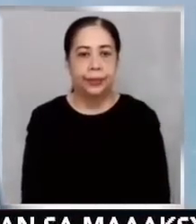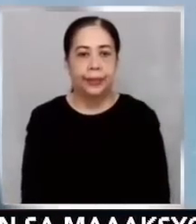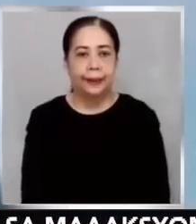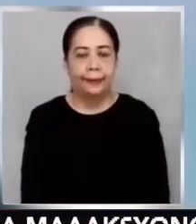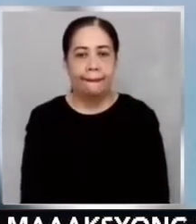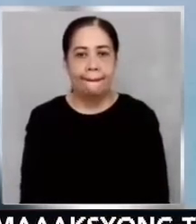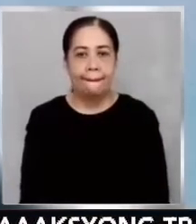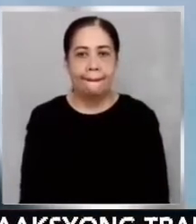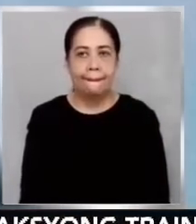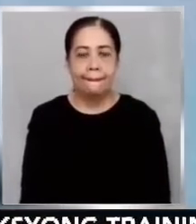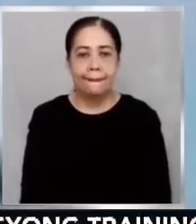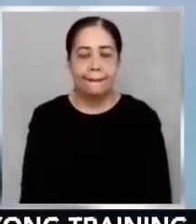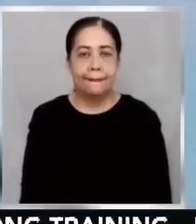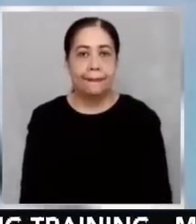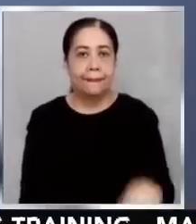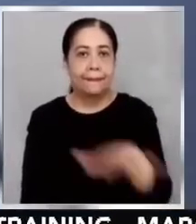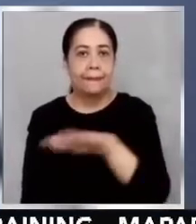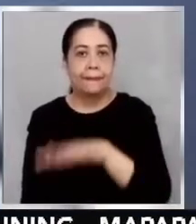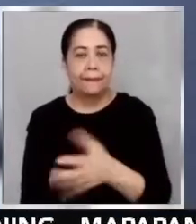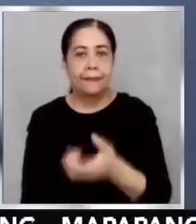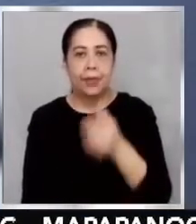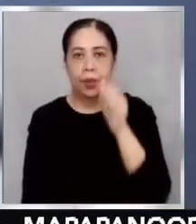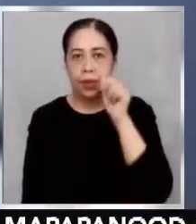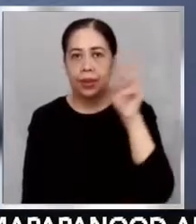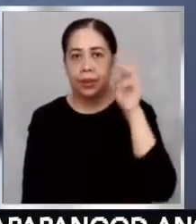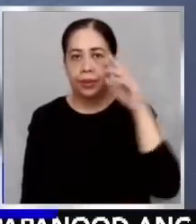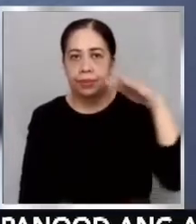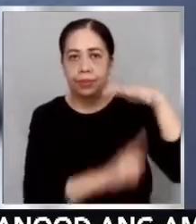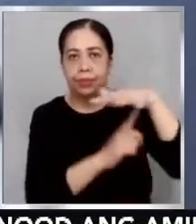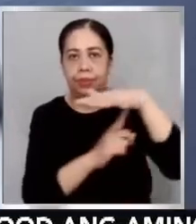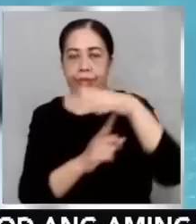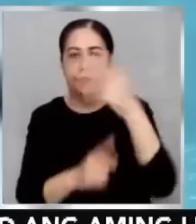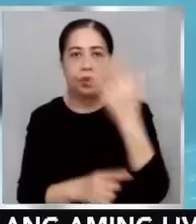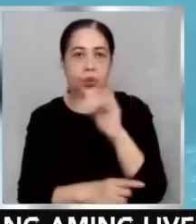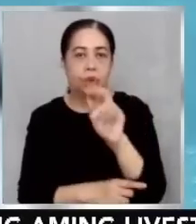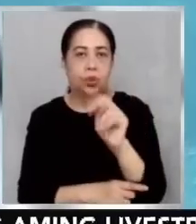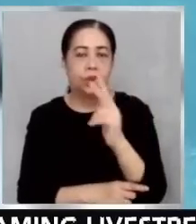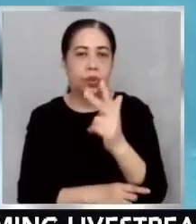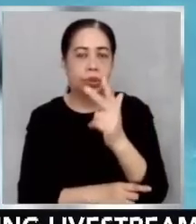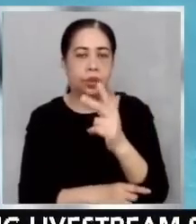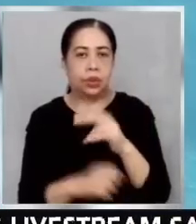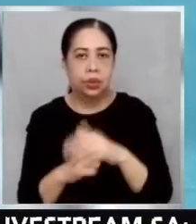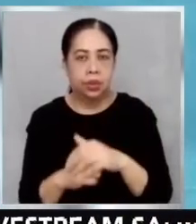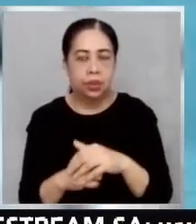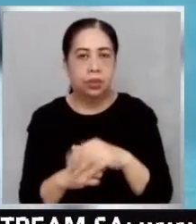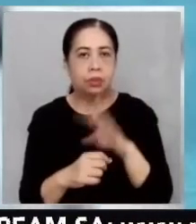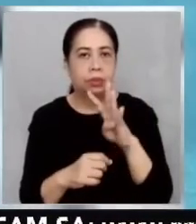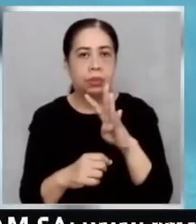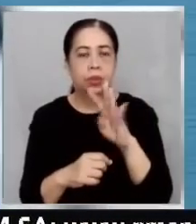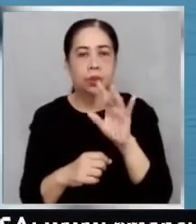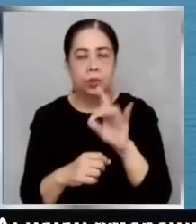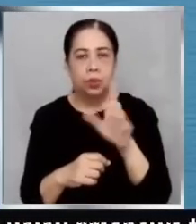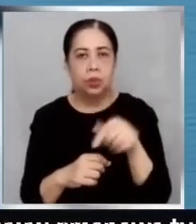Sa Maritime Domain Awareness Flight sa West Philippine Sea noong June 30, 48 Chinese fishing